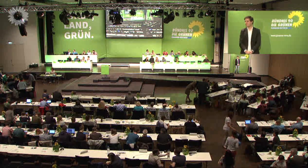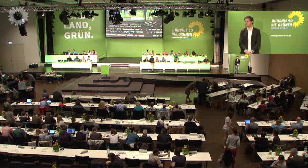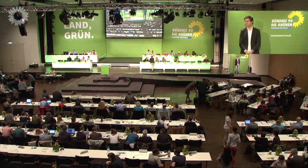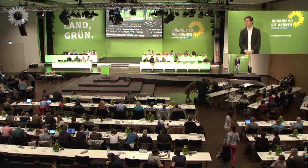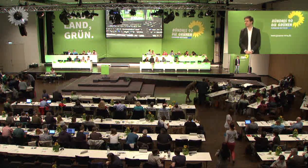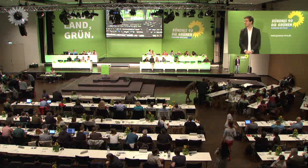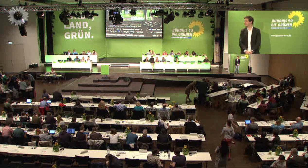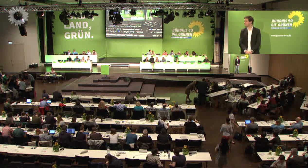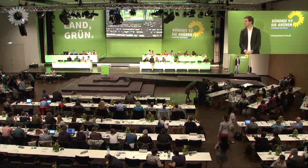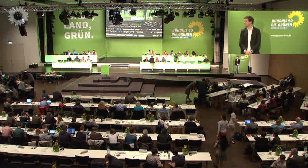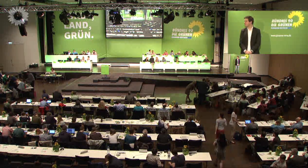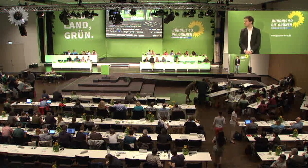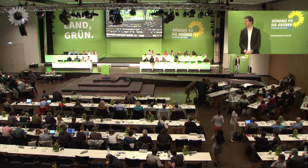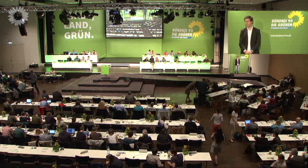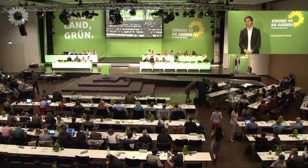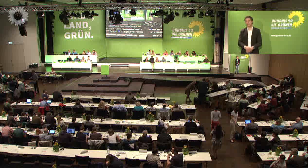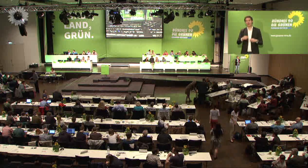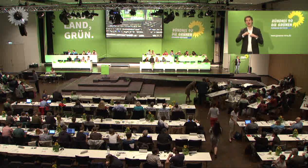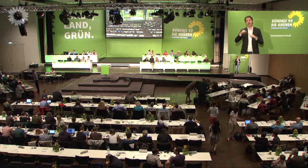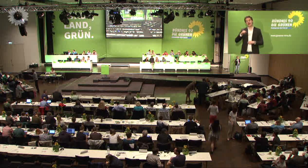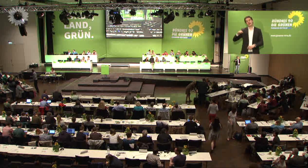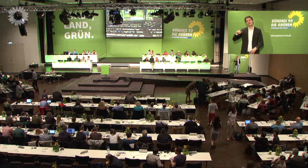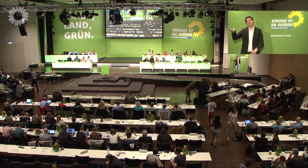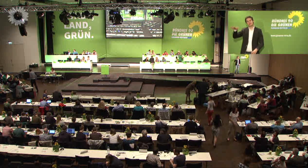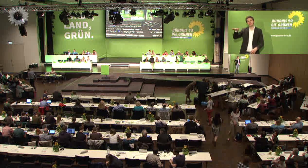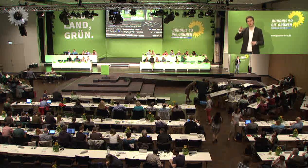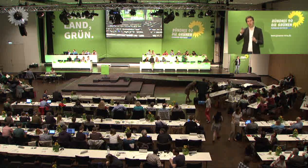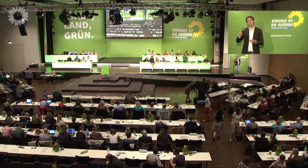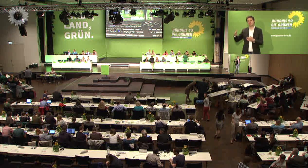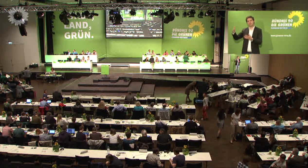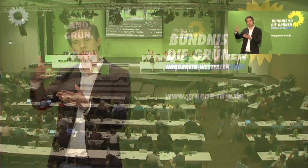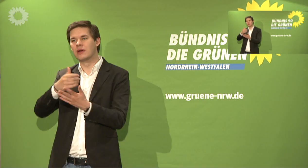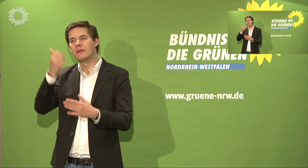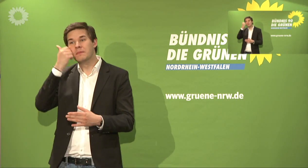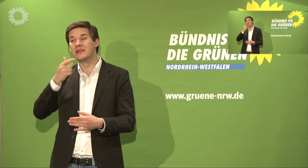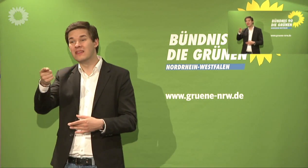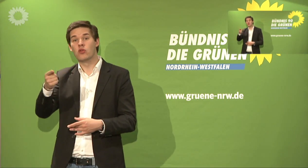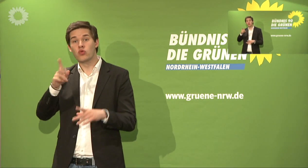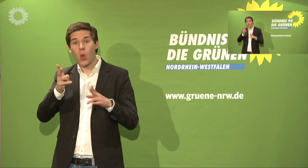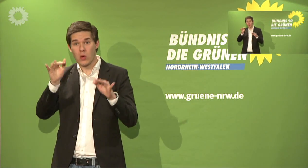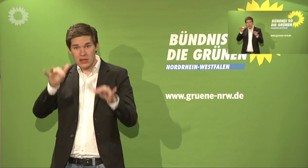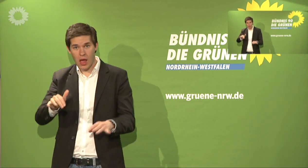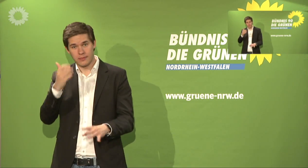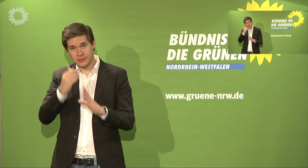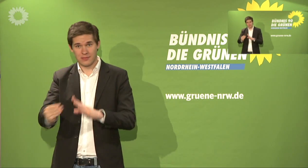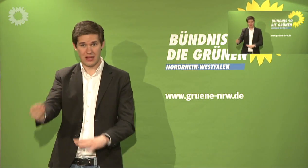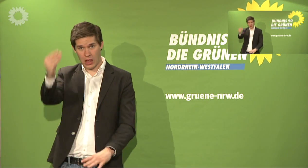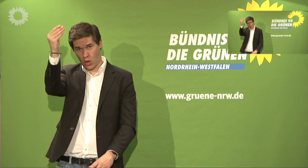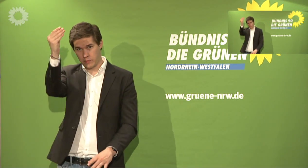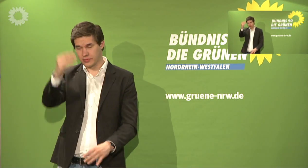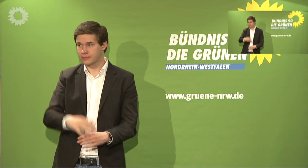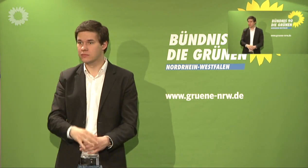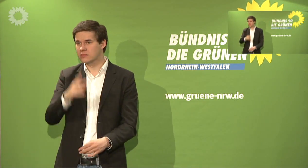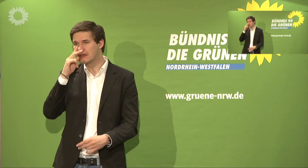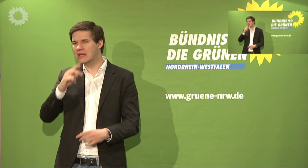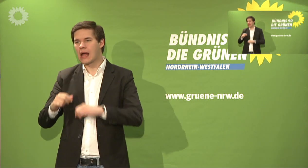So, hier vorne rechts wird noch eingesammelt. Bitte nochmal hochhalten, wer seine Stimme noch nicht abgeben konnte. Da hinten links sind auch noch ein